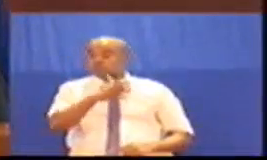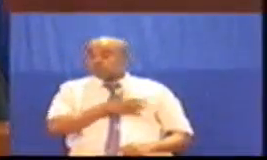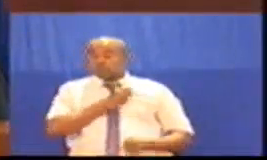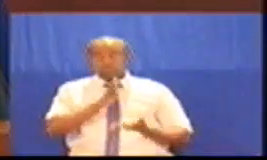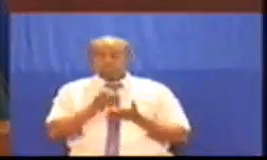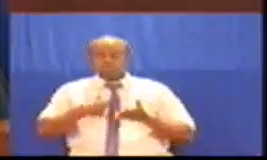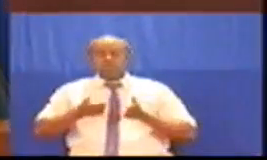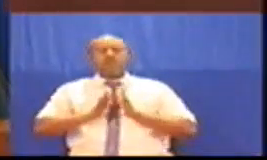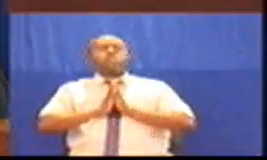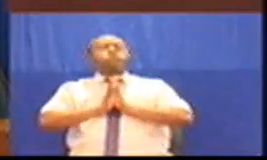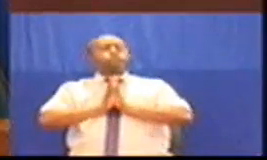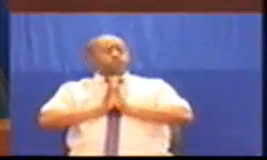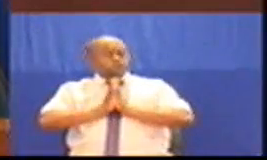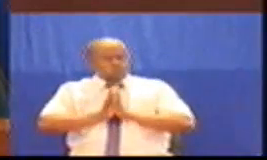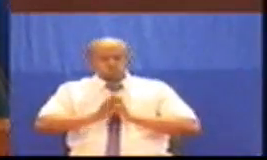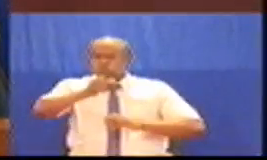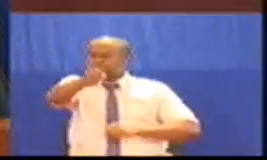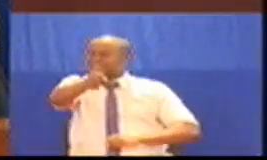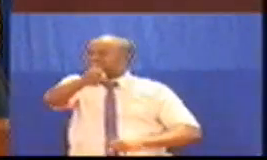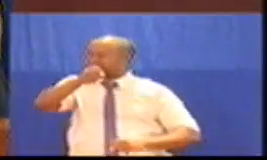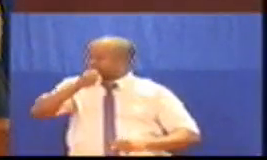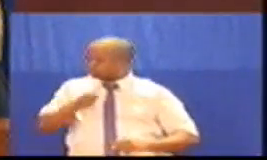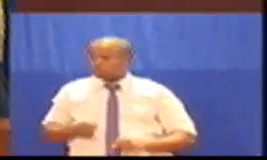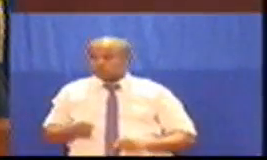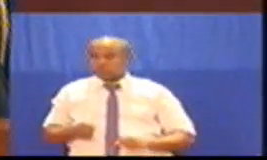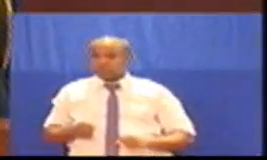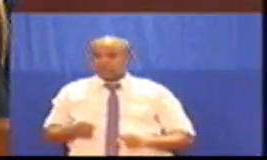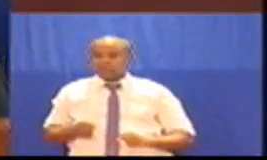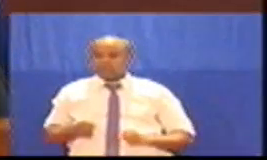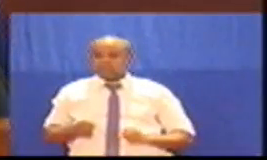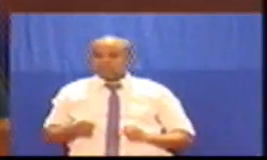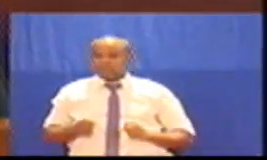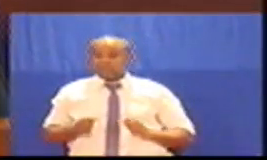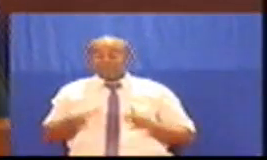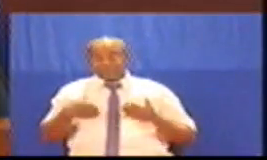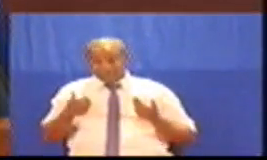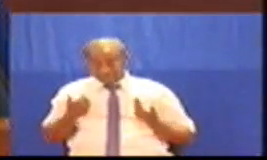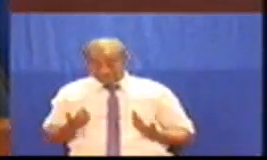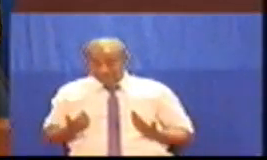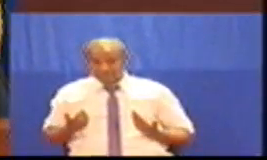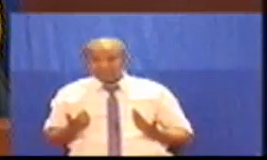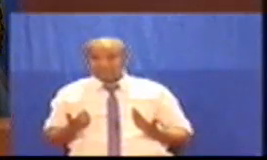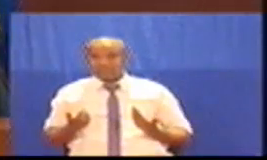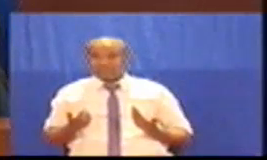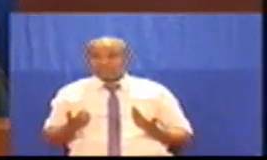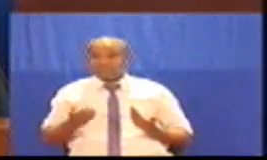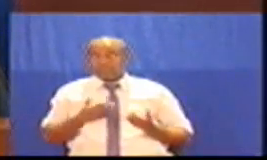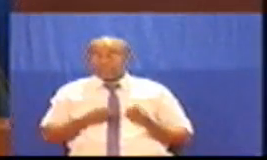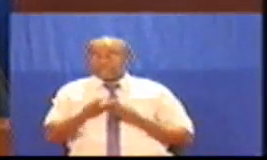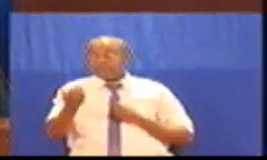tunakushukuru sana sana sana. Na hasa ulipomalizia kumpa mawaidha Mheshimiwa